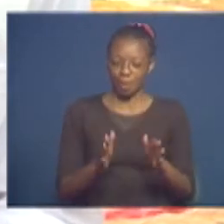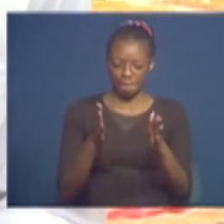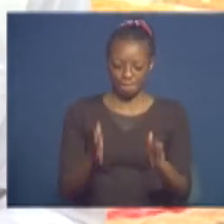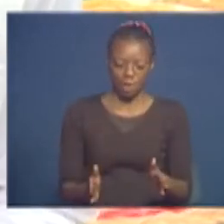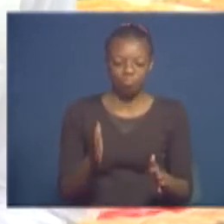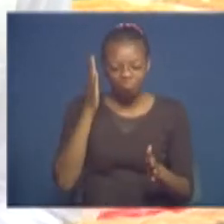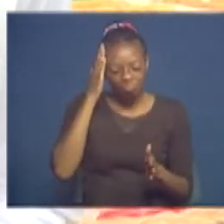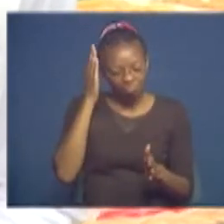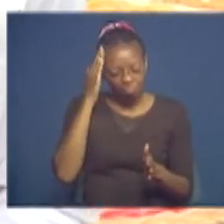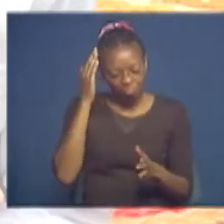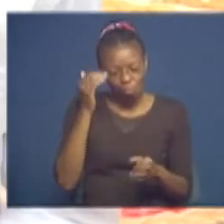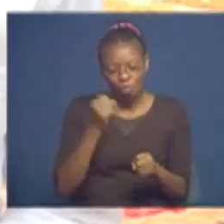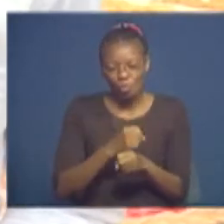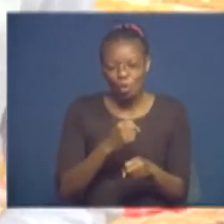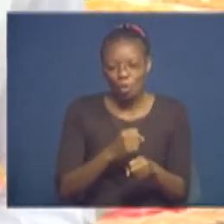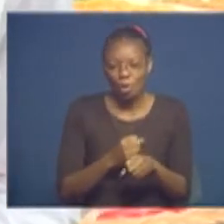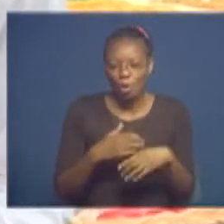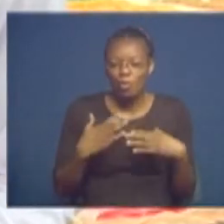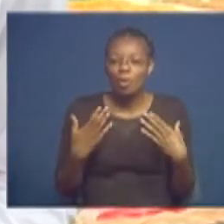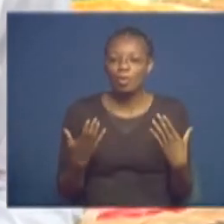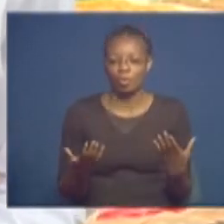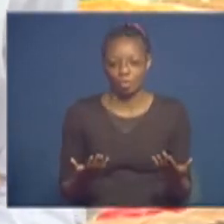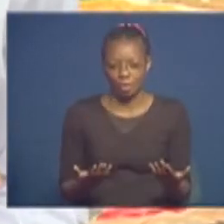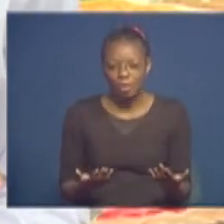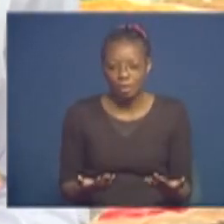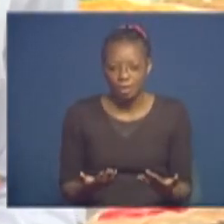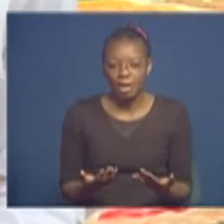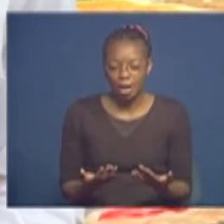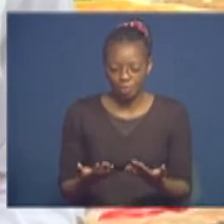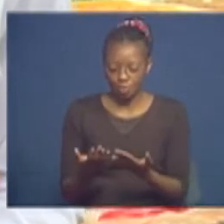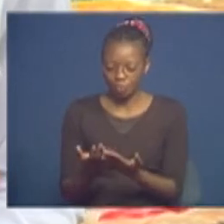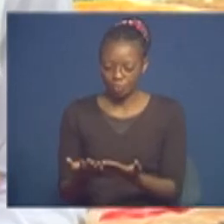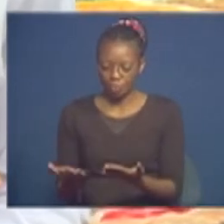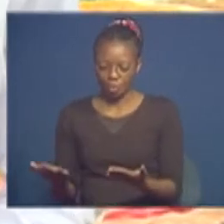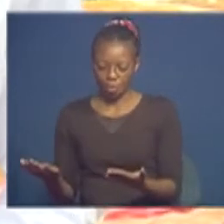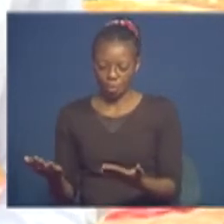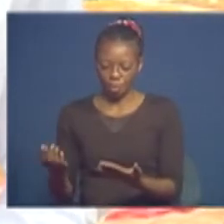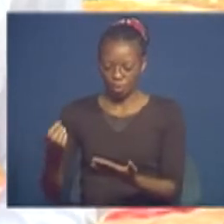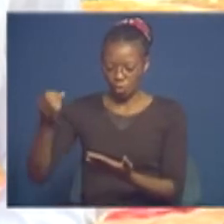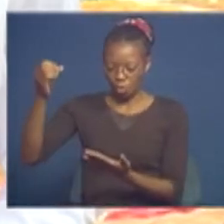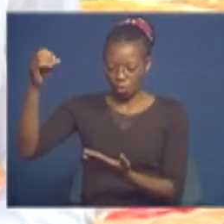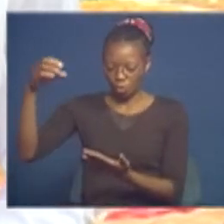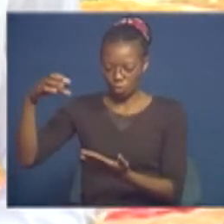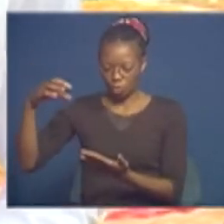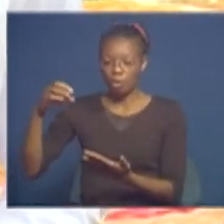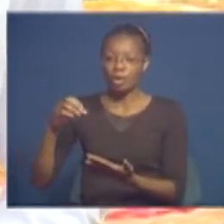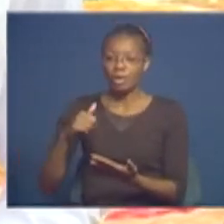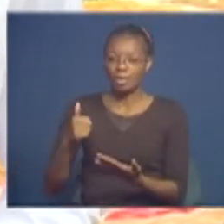ya kufanya hivyo alafu tunazianika. Ile kuanika kwetu tunaanika hapa kwa